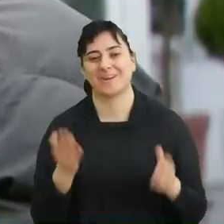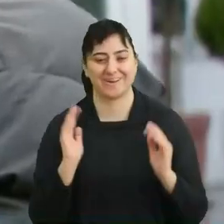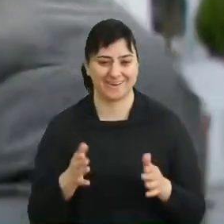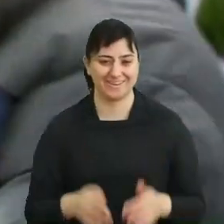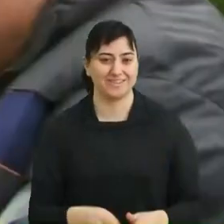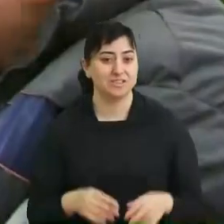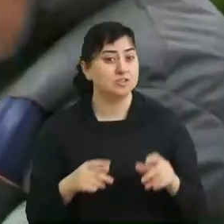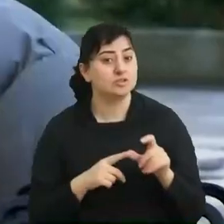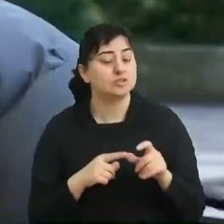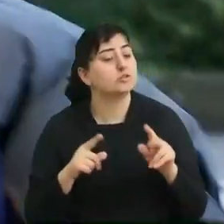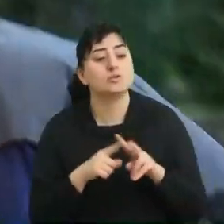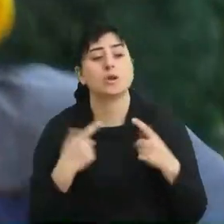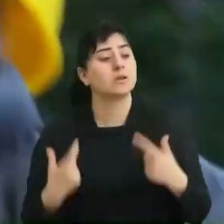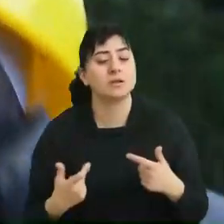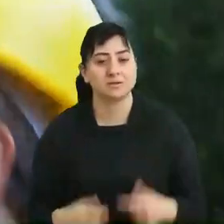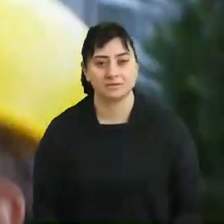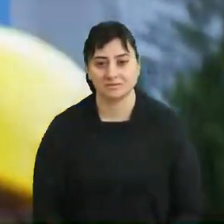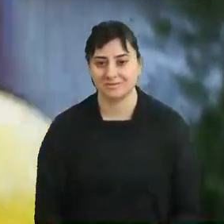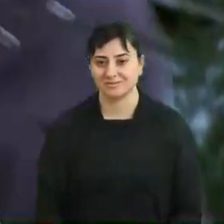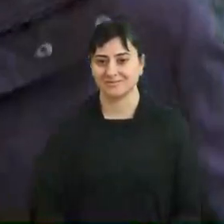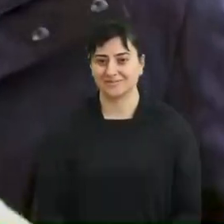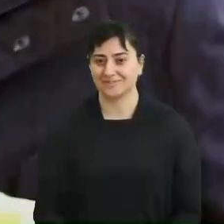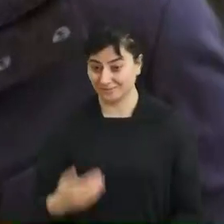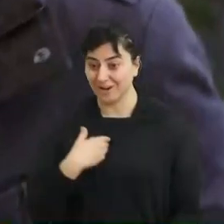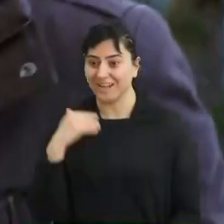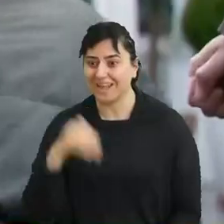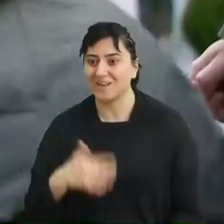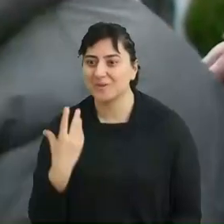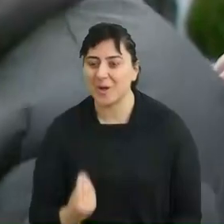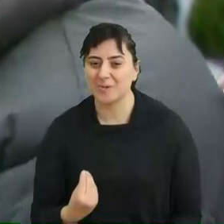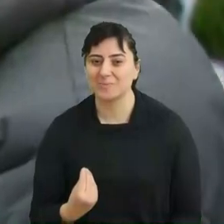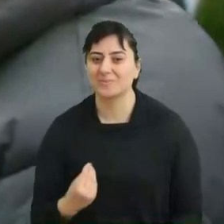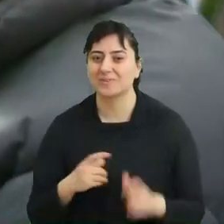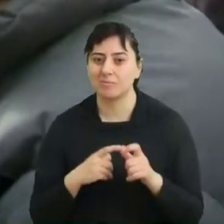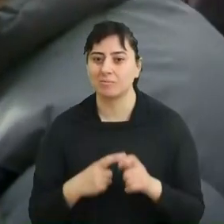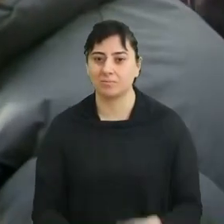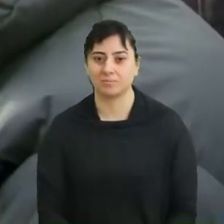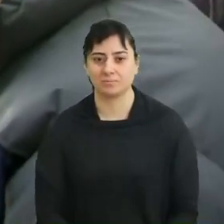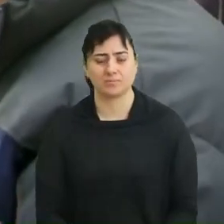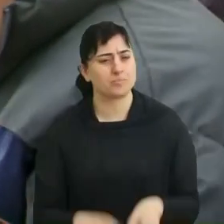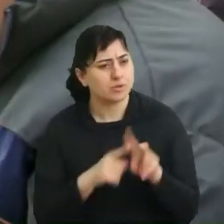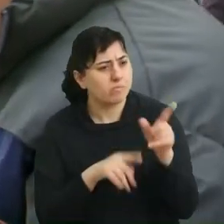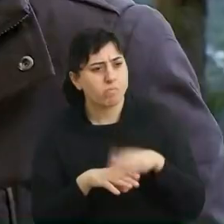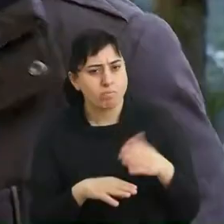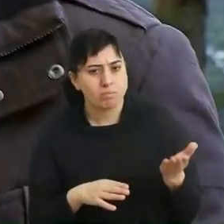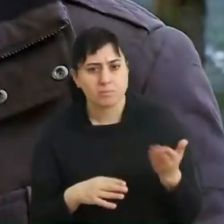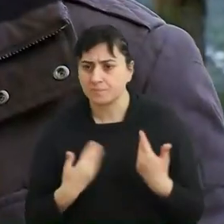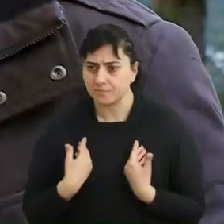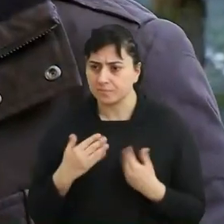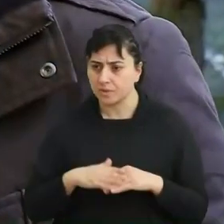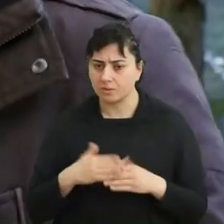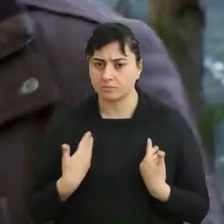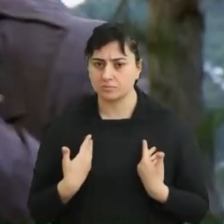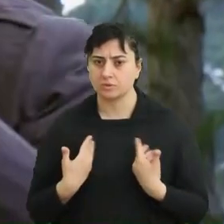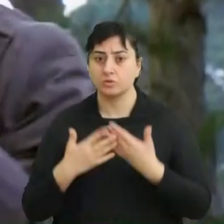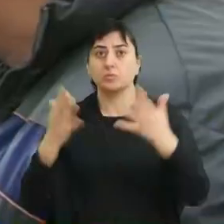iki yana açıyor. Şükrü, Nurhan nerede? Buradayım sen. Geldim Samçım. Nurhan, senin ne işin var burada? Ne demek ne işin